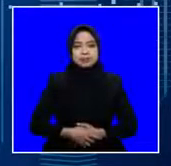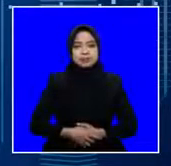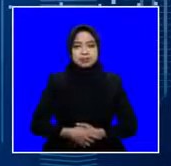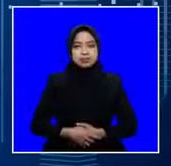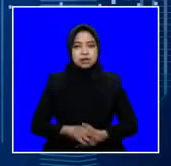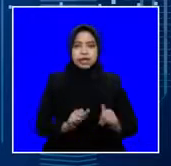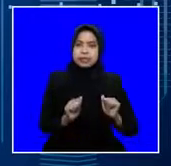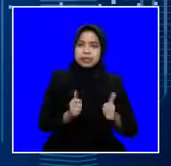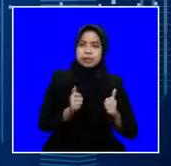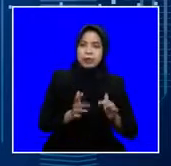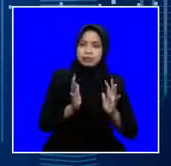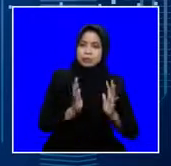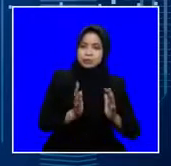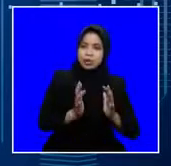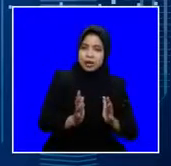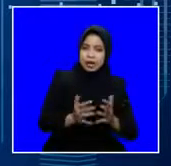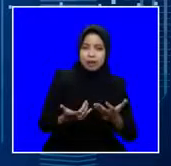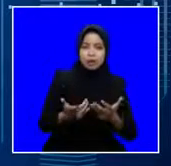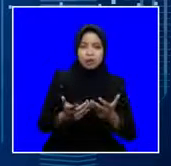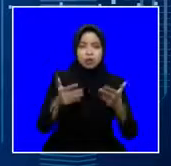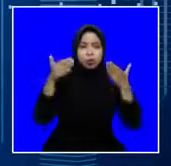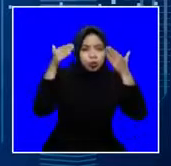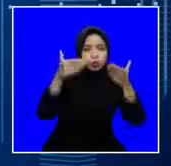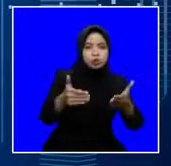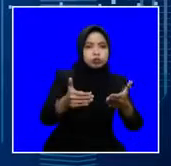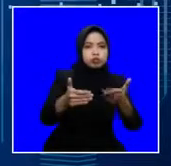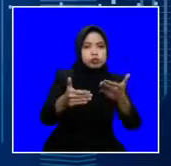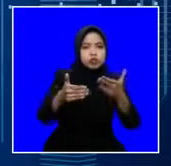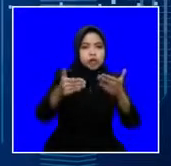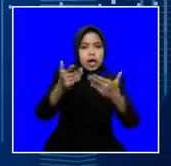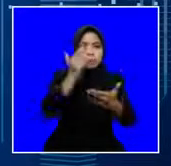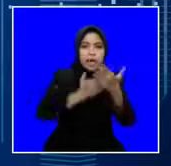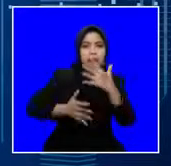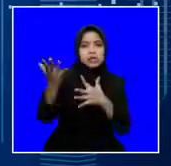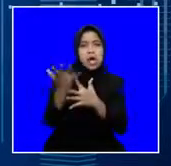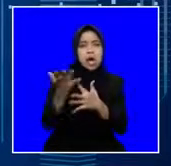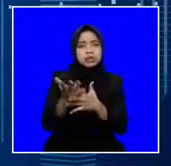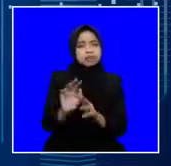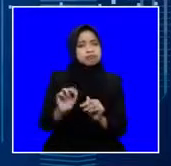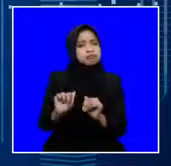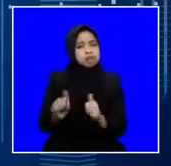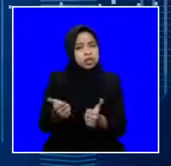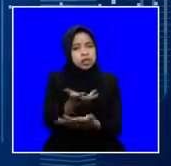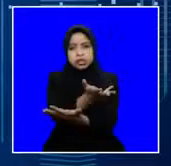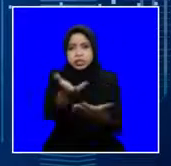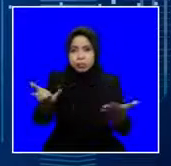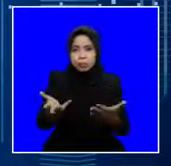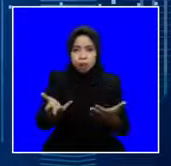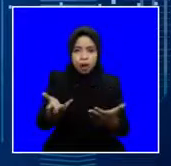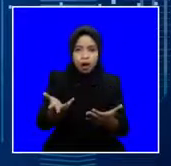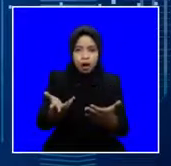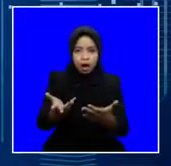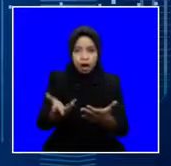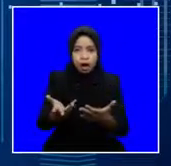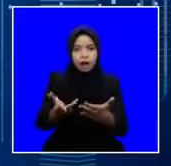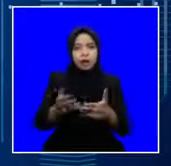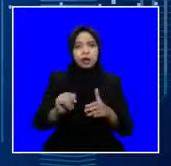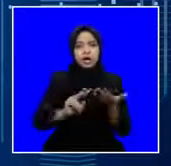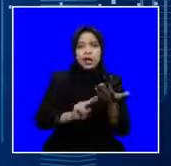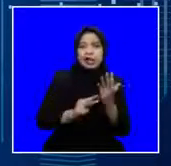sudah menyiapkan laman, portal, buklet, dan semuanya bisa diakses oleh seluruh civitas yang